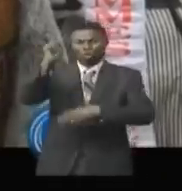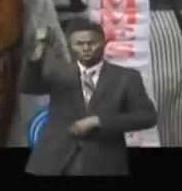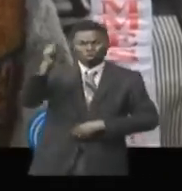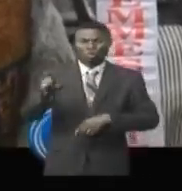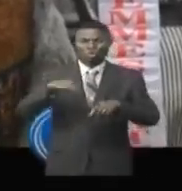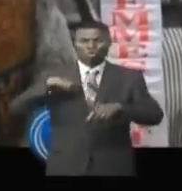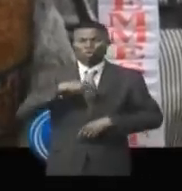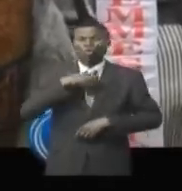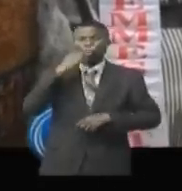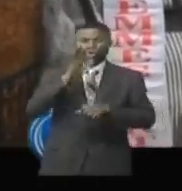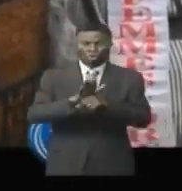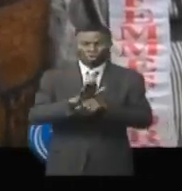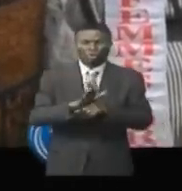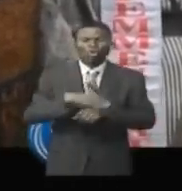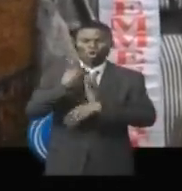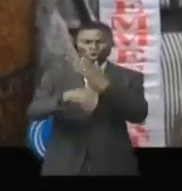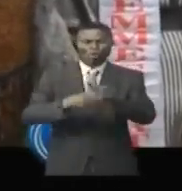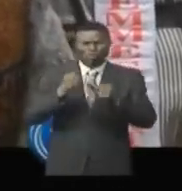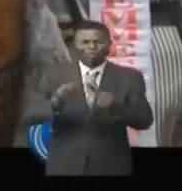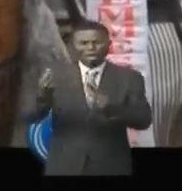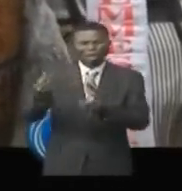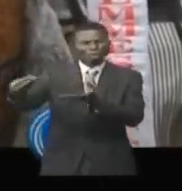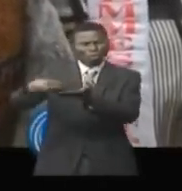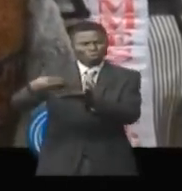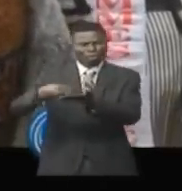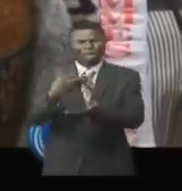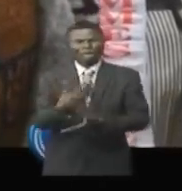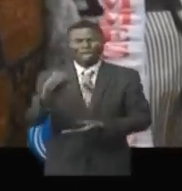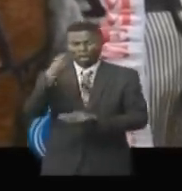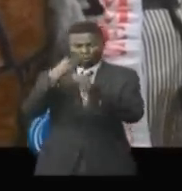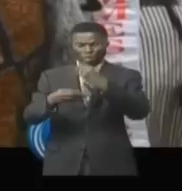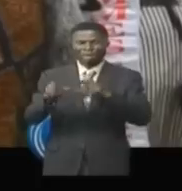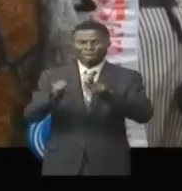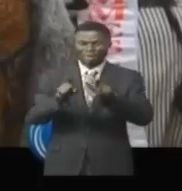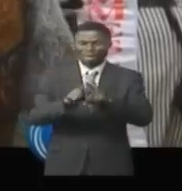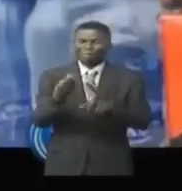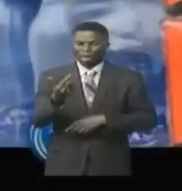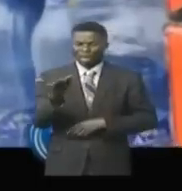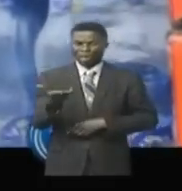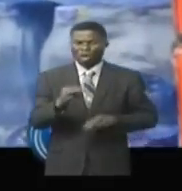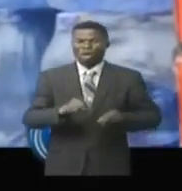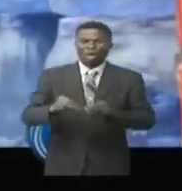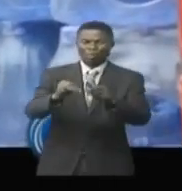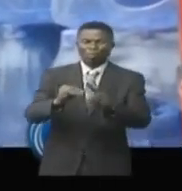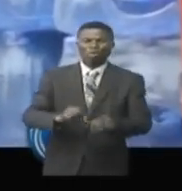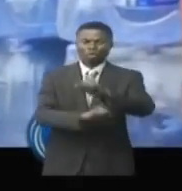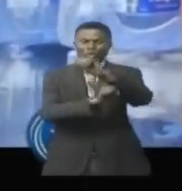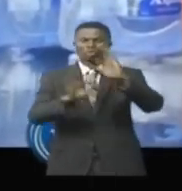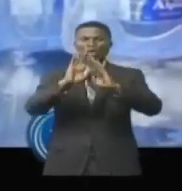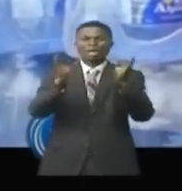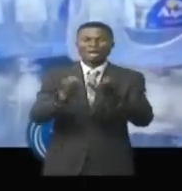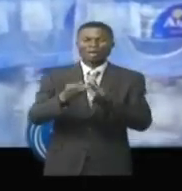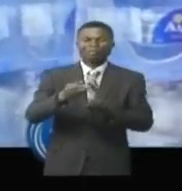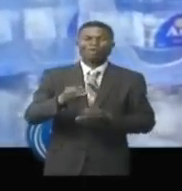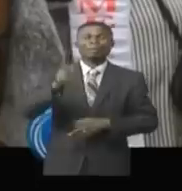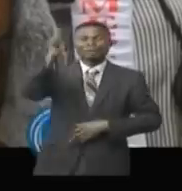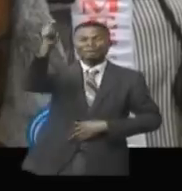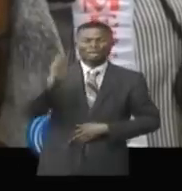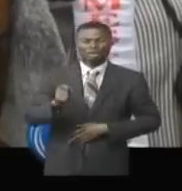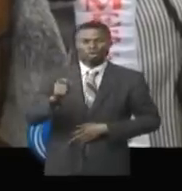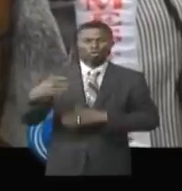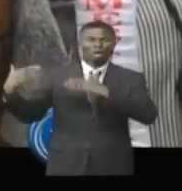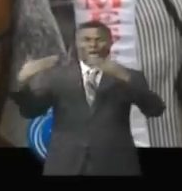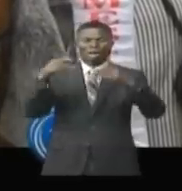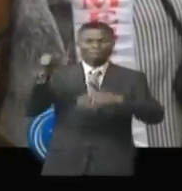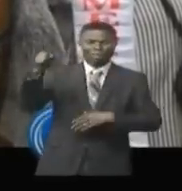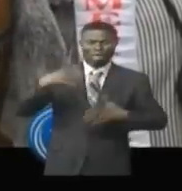avons dit que nous allons mobiliser les fonds et les vivres, surtout les moyens pour nos familles de militaires qui sont au front. Et c'est comme ça que, par